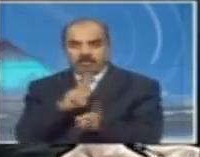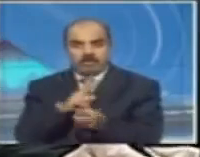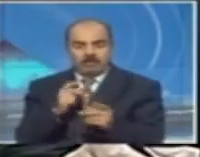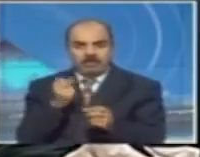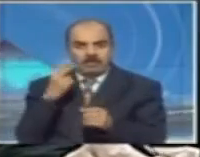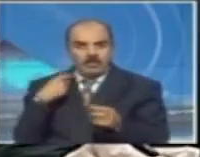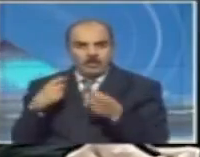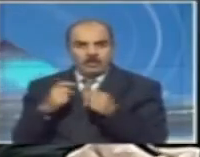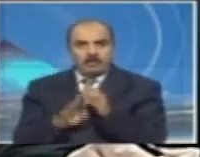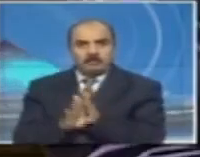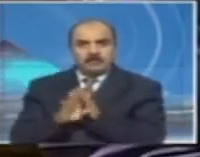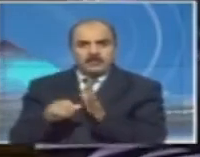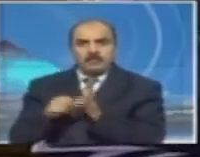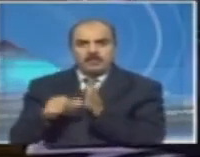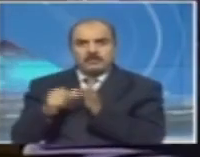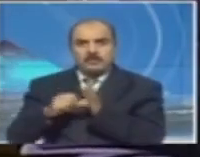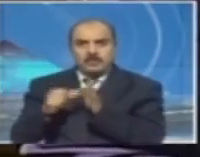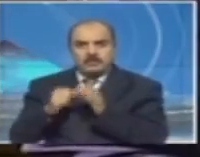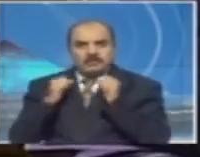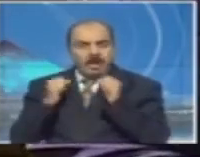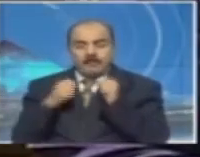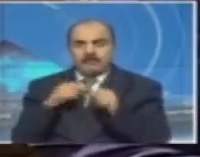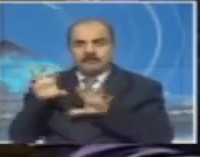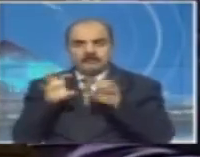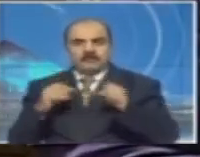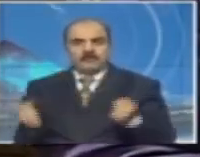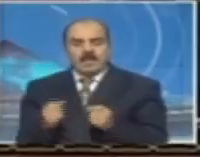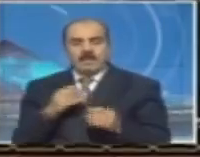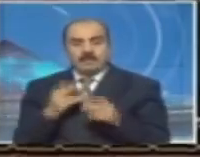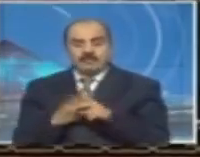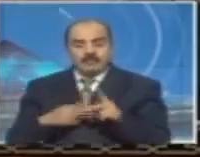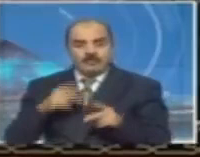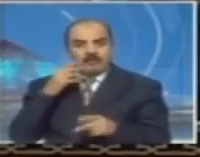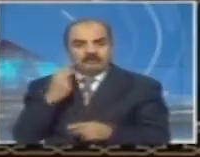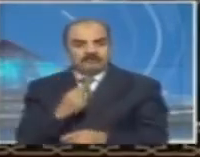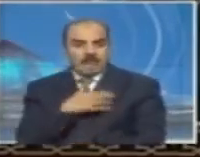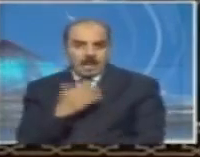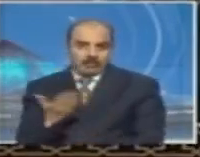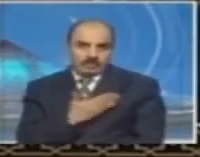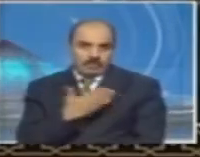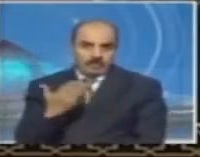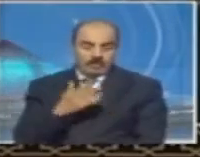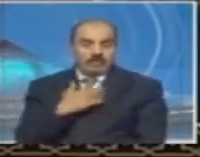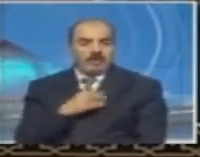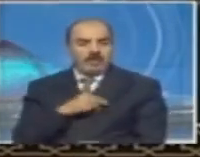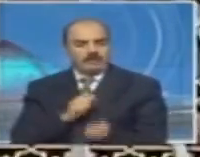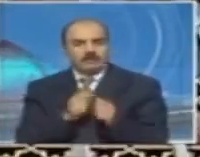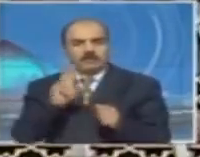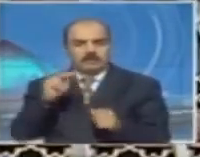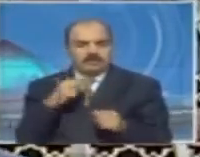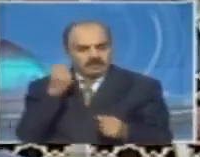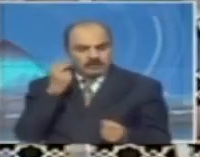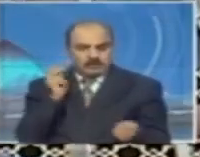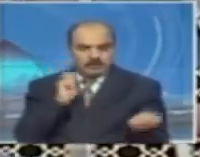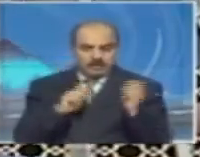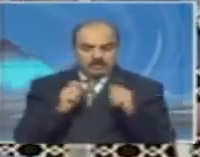الاتصالات وتكنولوجيا المعلومات والاستجابه لتطلعات المواطنين والمستثمرين المتعاملين مع الجهات الحكوميه من خلال